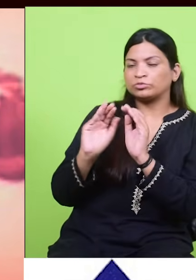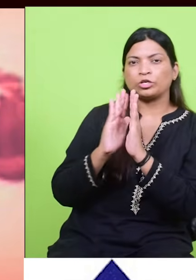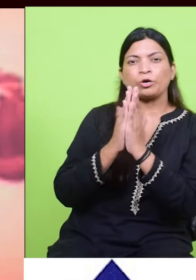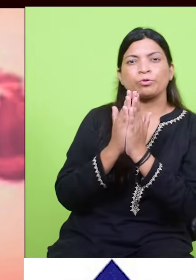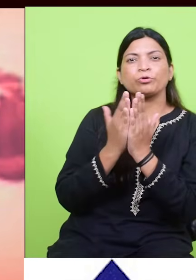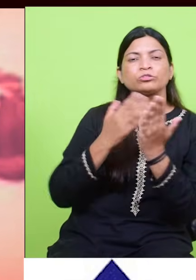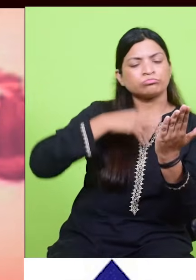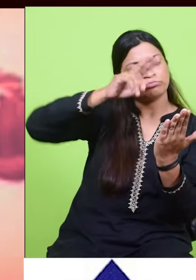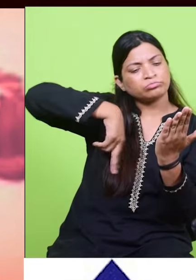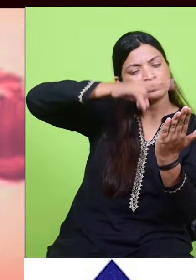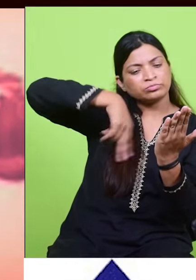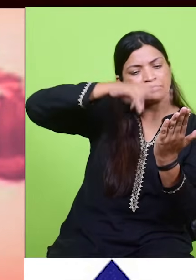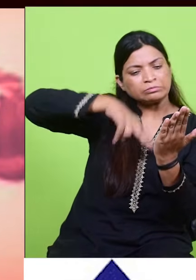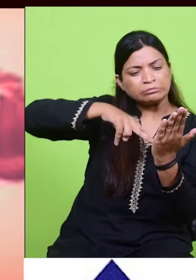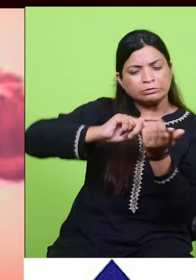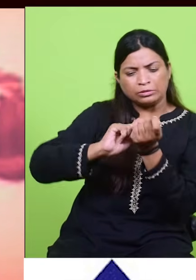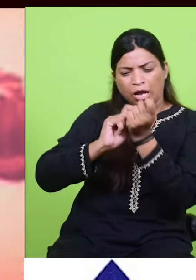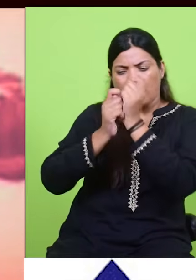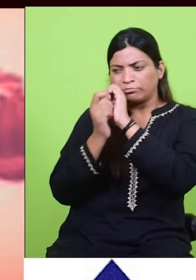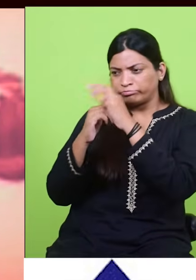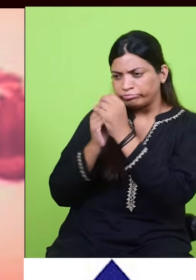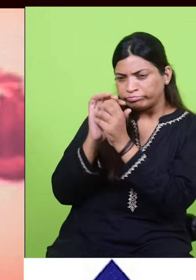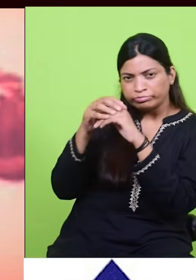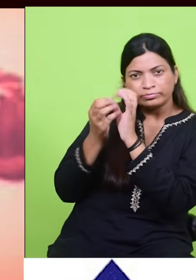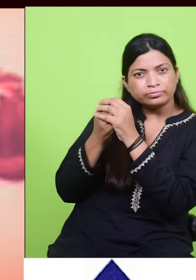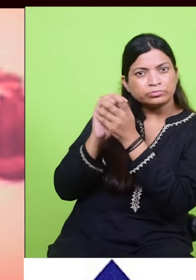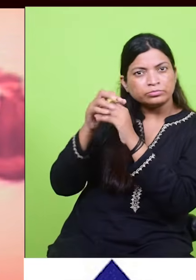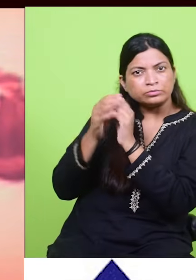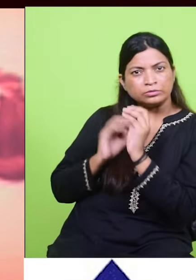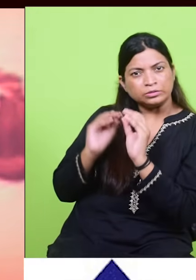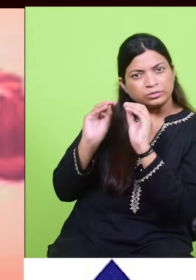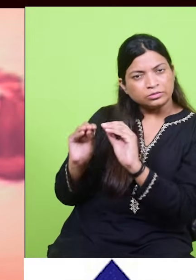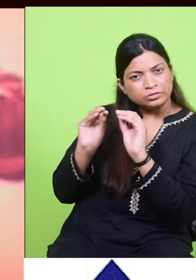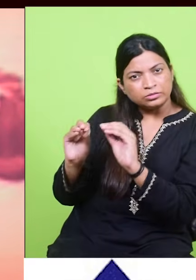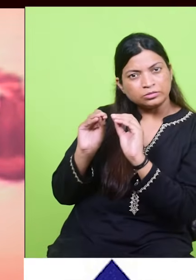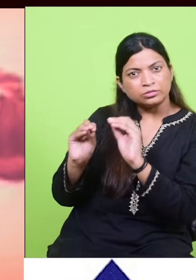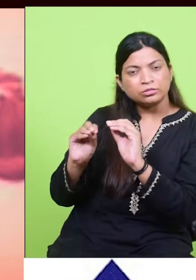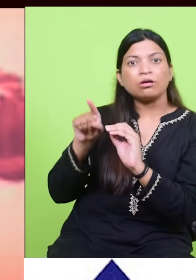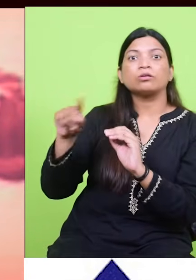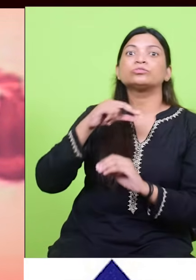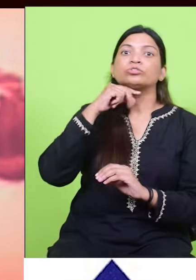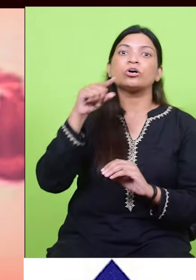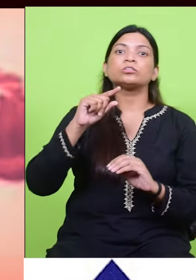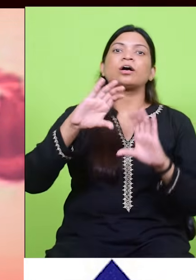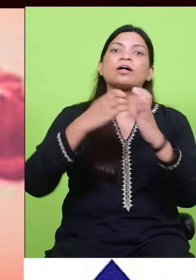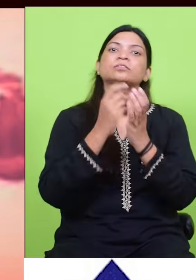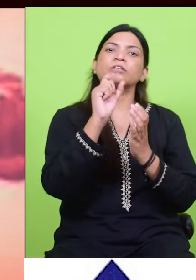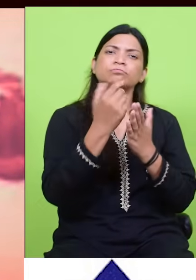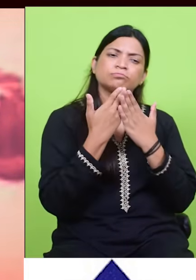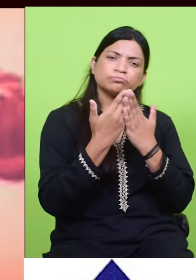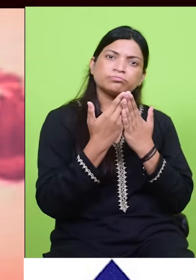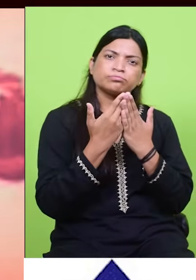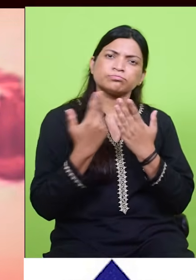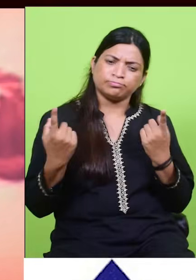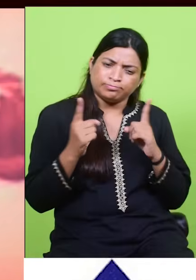प्रॉपर बुक्स में से रीड करके पूरा टेक्टाइल साइनिंग से ऐसे कन्वर्ट करके सारा कुछ पढ़ाती थी क्लास 10th का। तो गुरदीप क्लास 10th